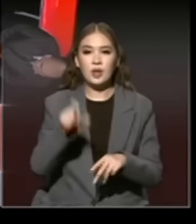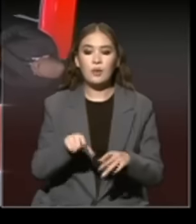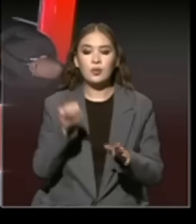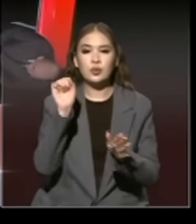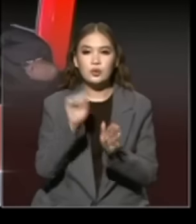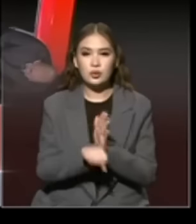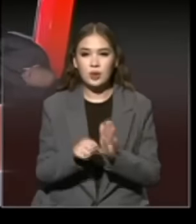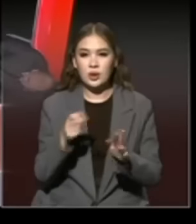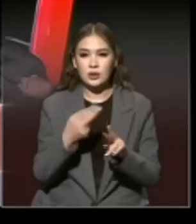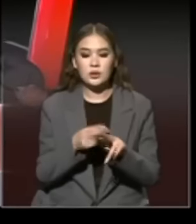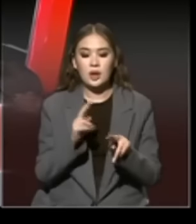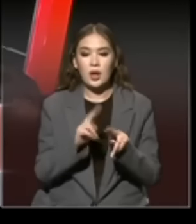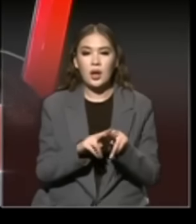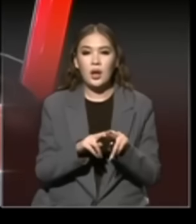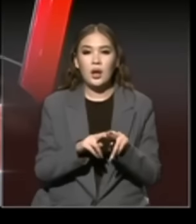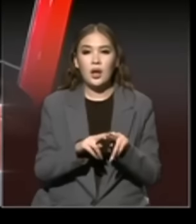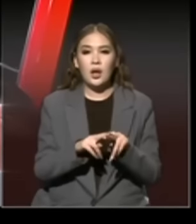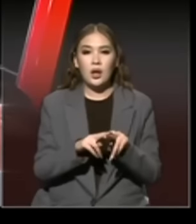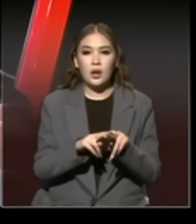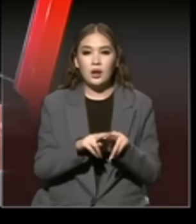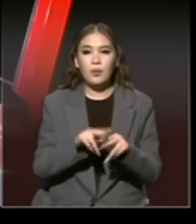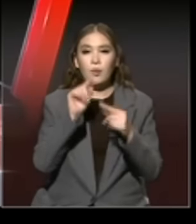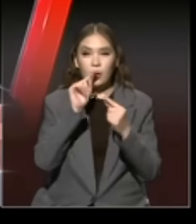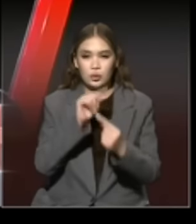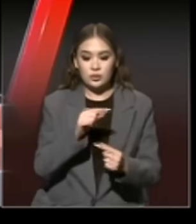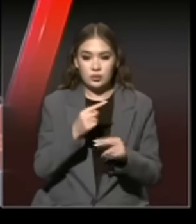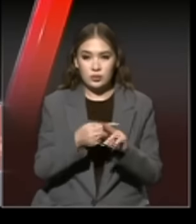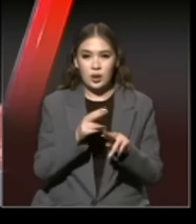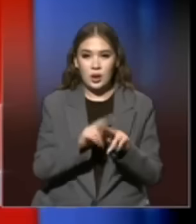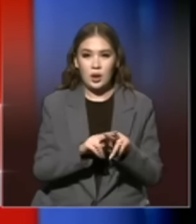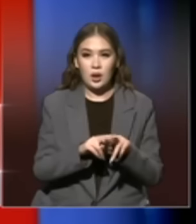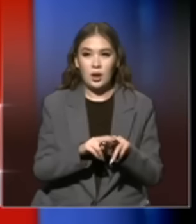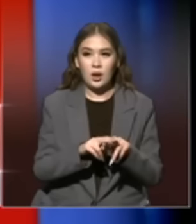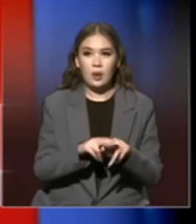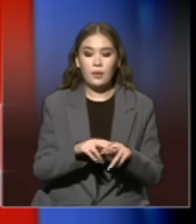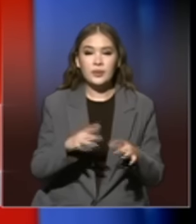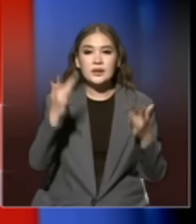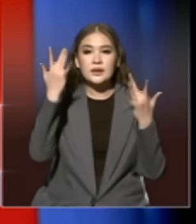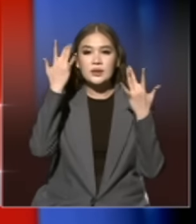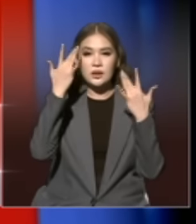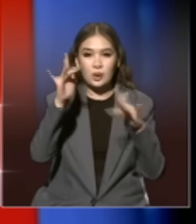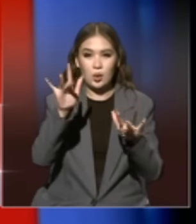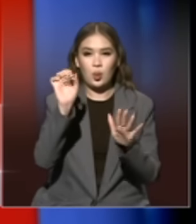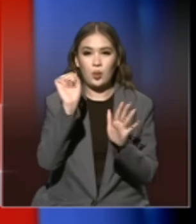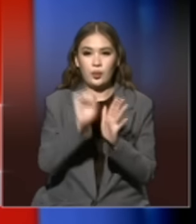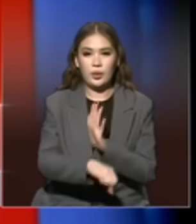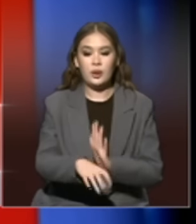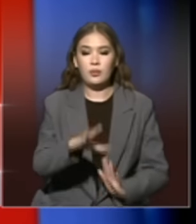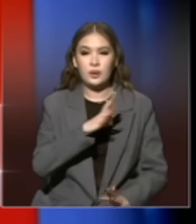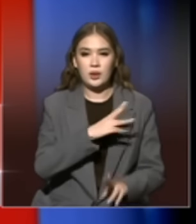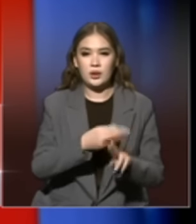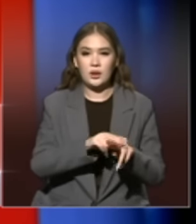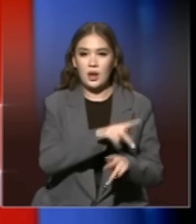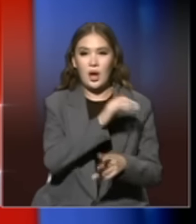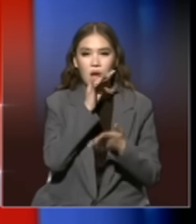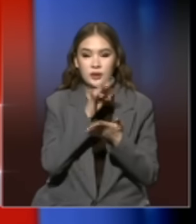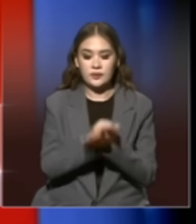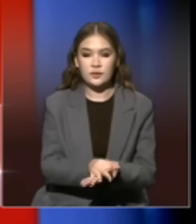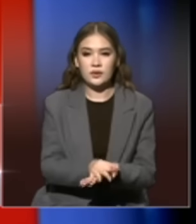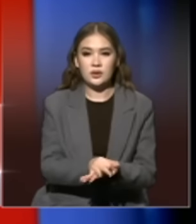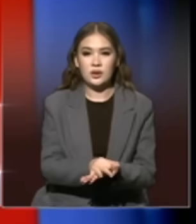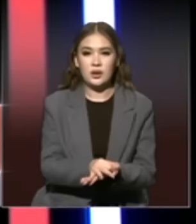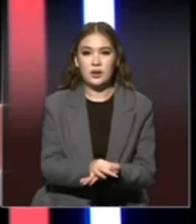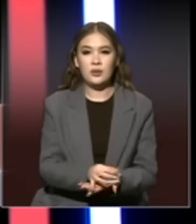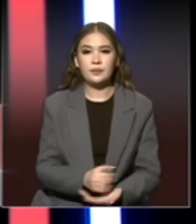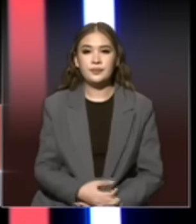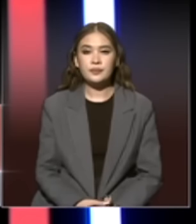Адам өлтіру. Олар енді байқаусызда адам өліміне алып келді деп айтып жатыр енді. Демек әлі созылады. Я білемін